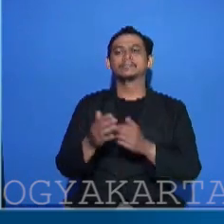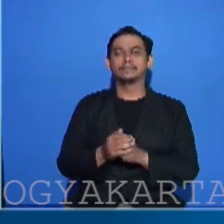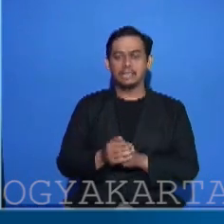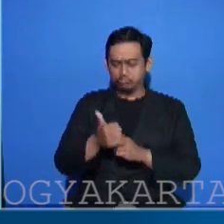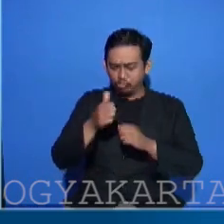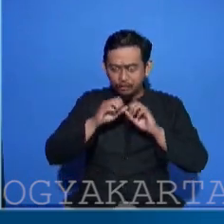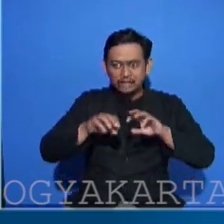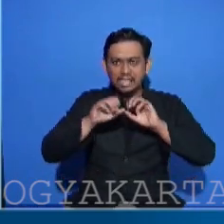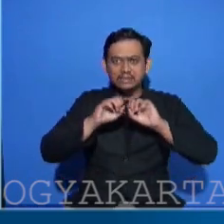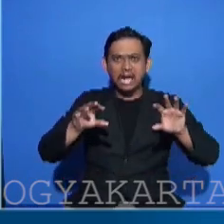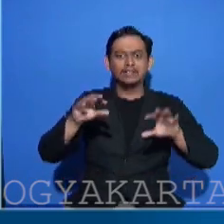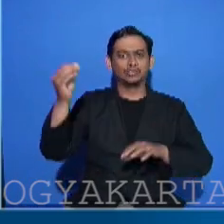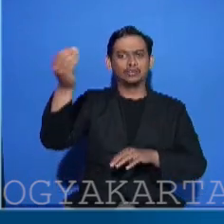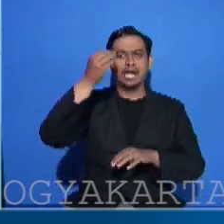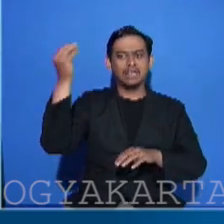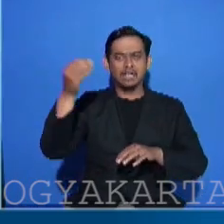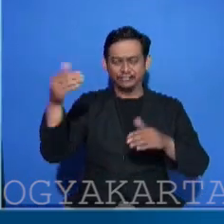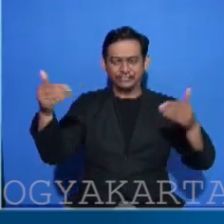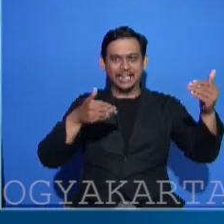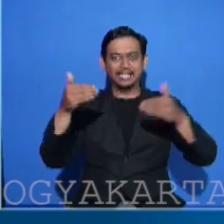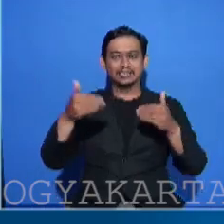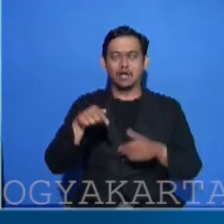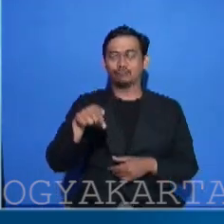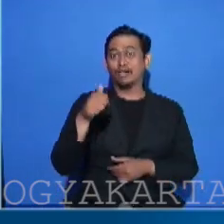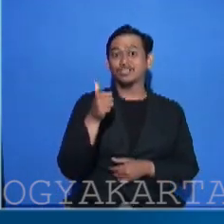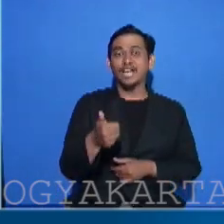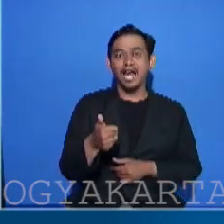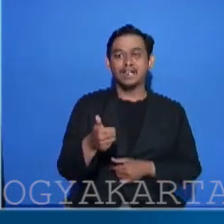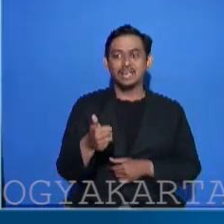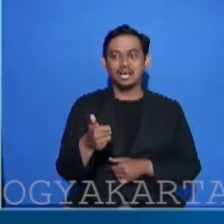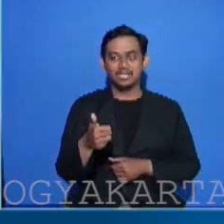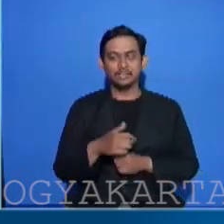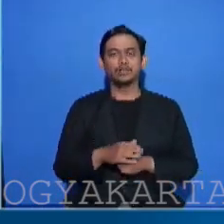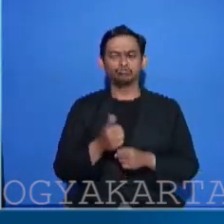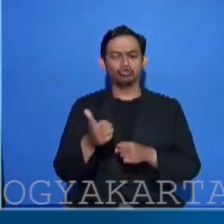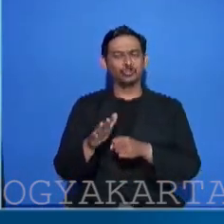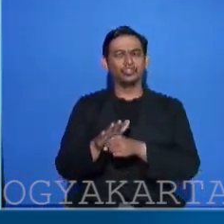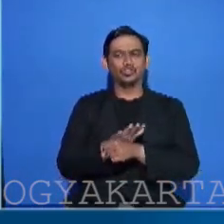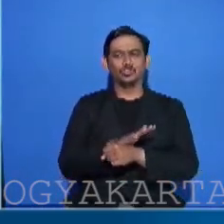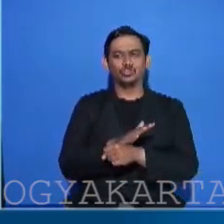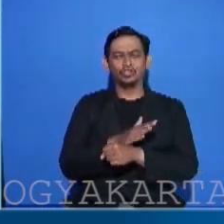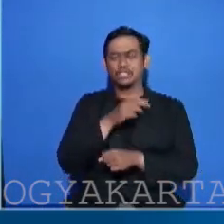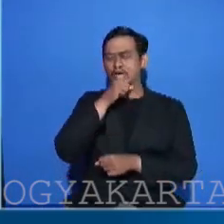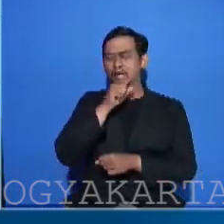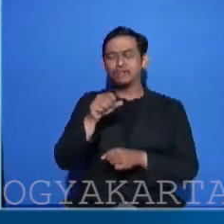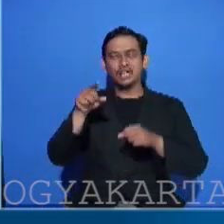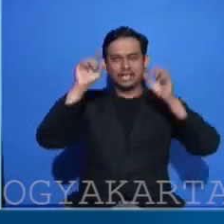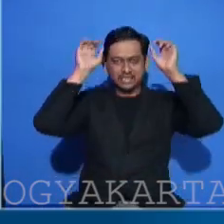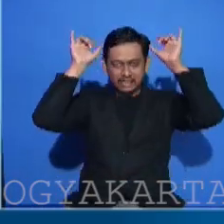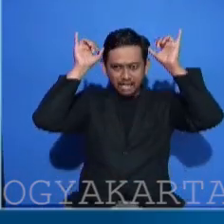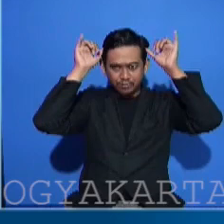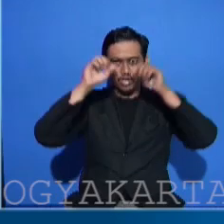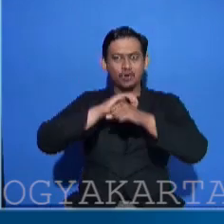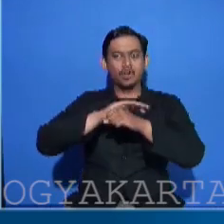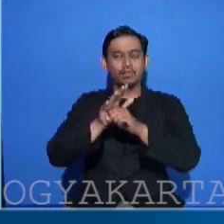wisata yang bisa dikunjungi masyarakat umum tak hanya memenuhi kebutuhan kambing dan domba untuk wilayah Kulon Progo dan Yogyakarta